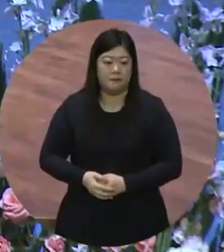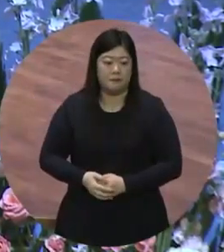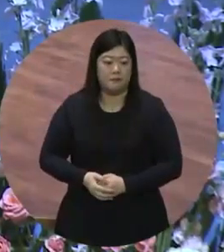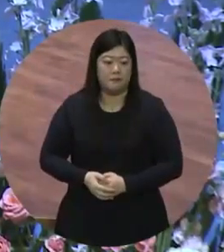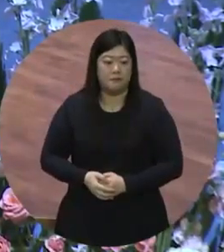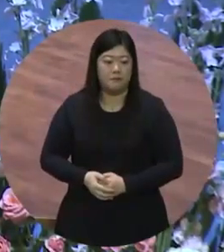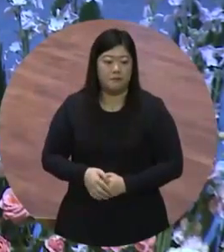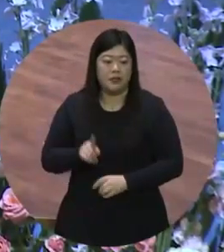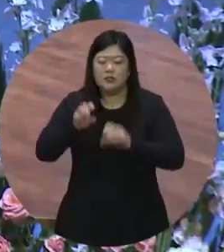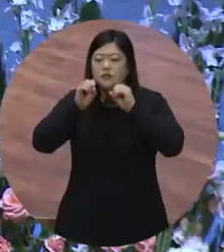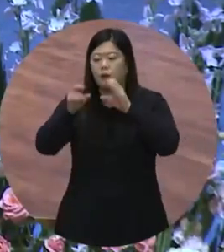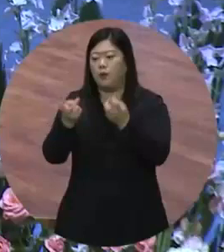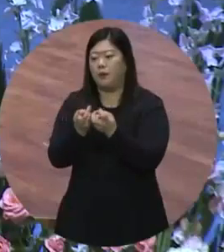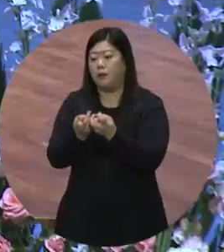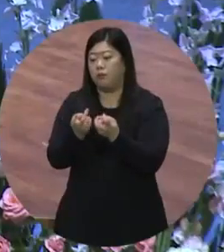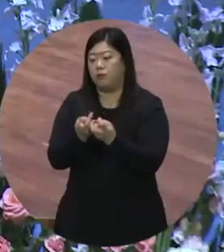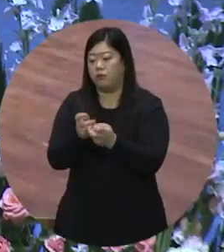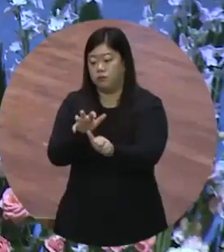가지고 나가야 된다.